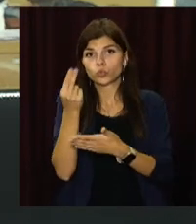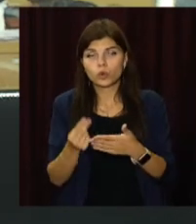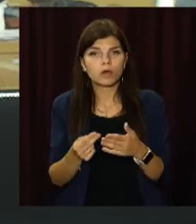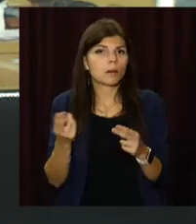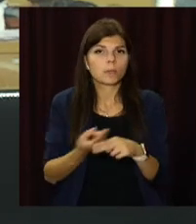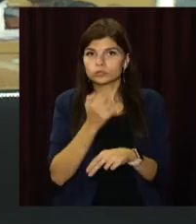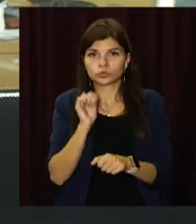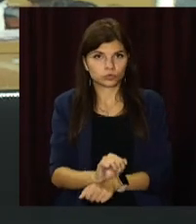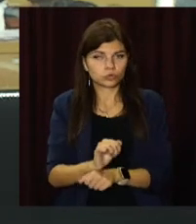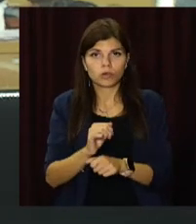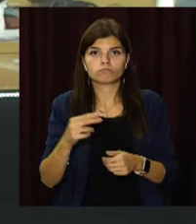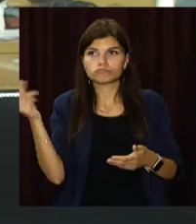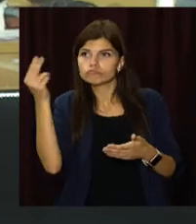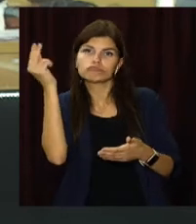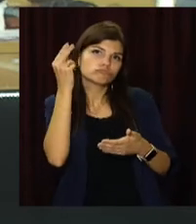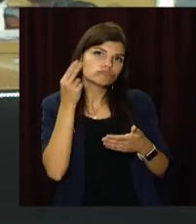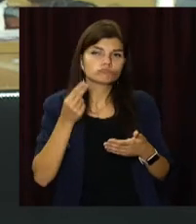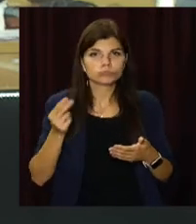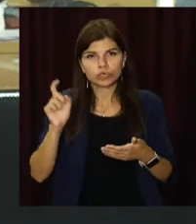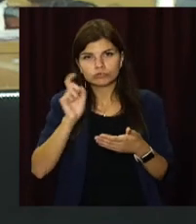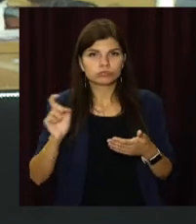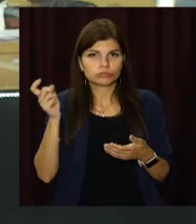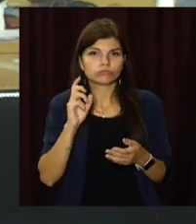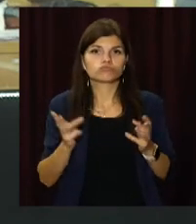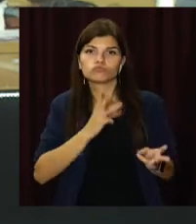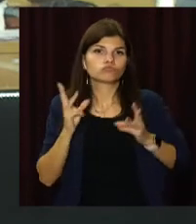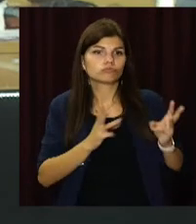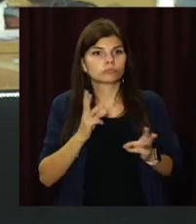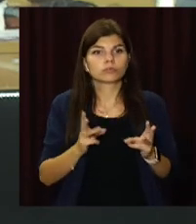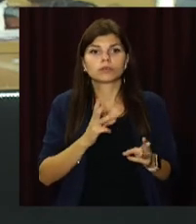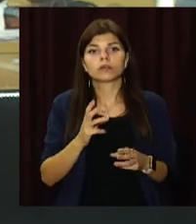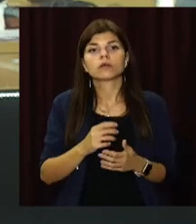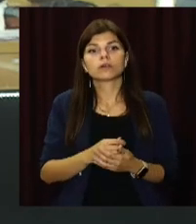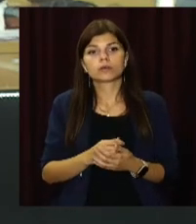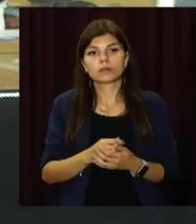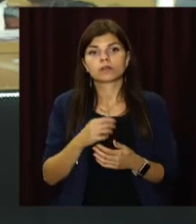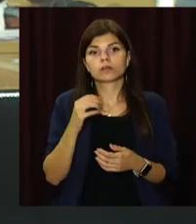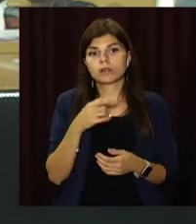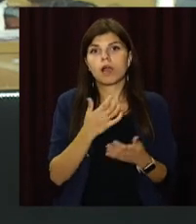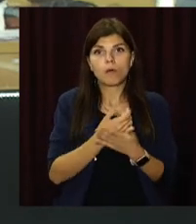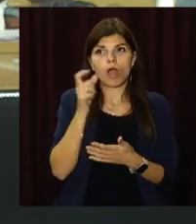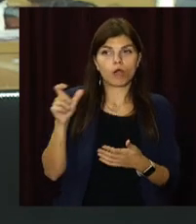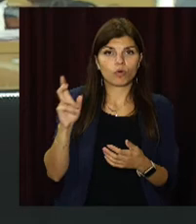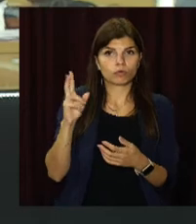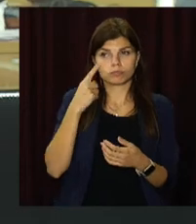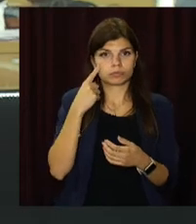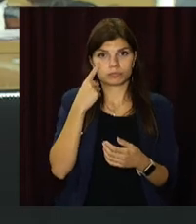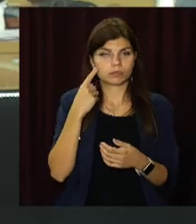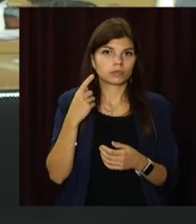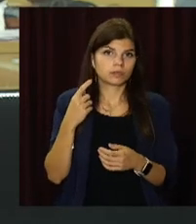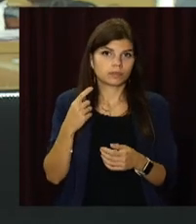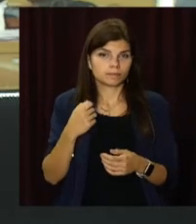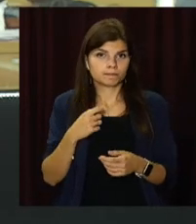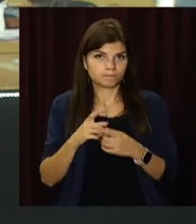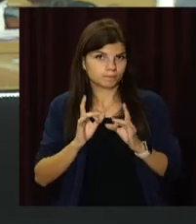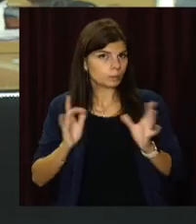беззупинно приховують кольорами буденність, спонукаючи стріт-арт-хантерів гуляти містом і полювати за новими муралами. Усі